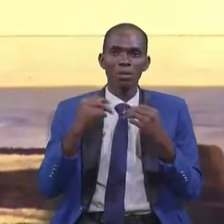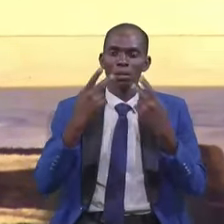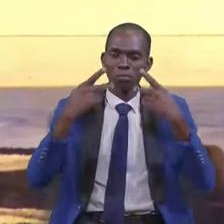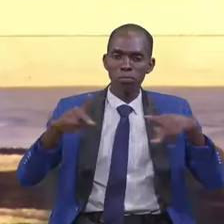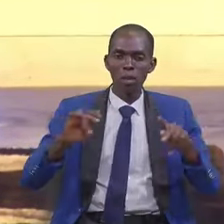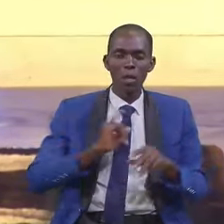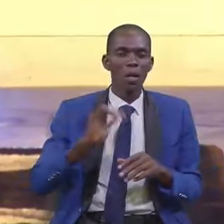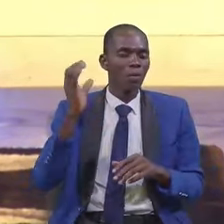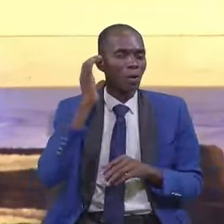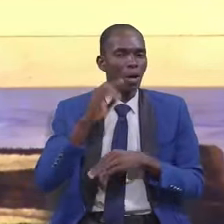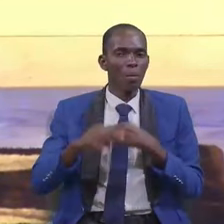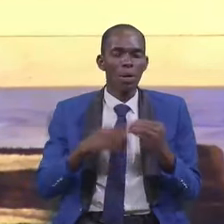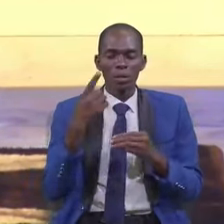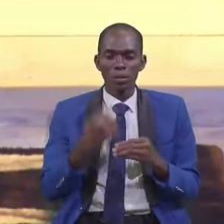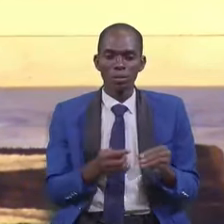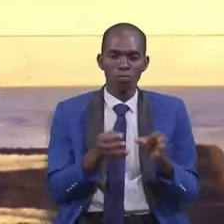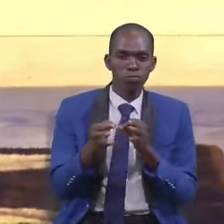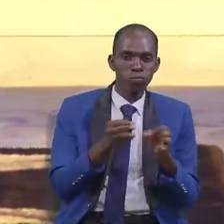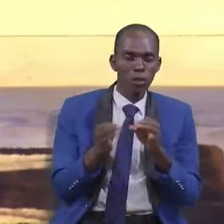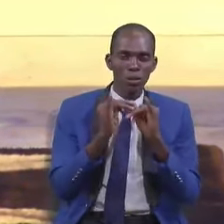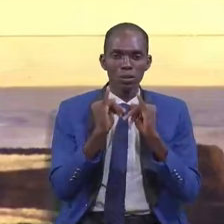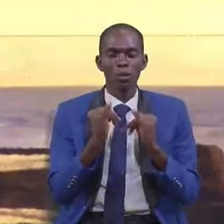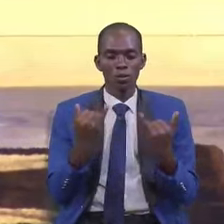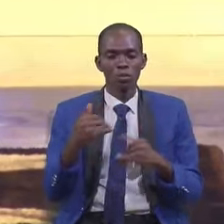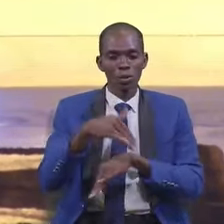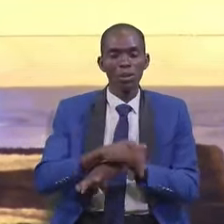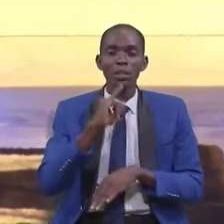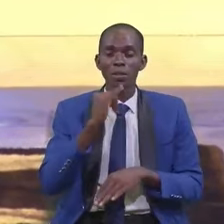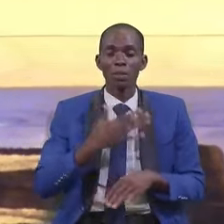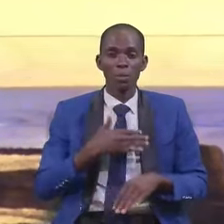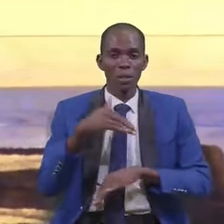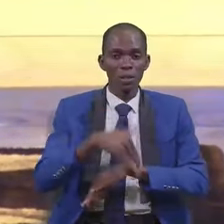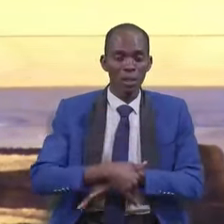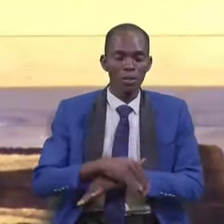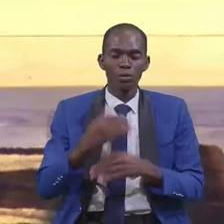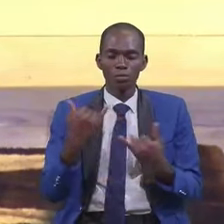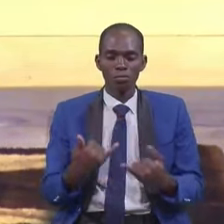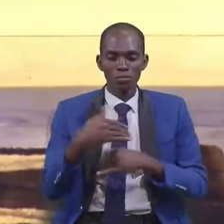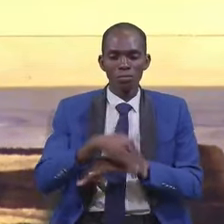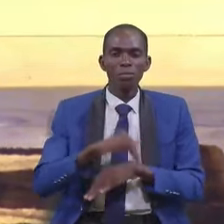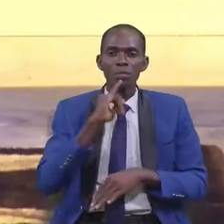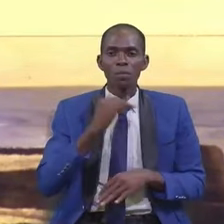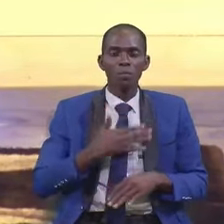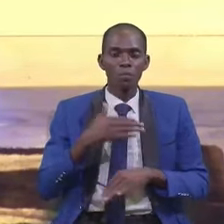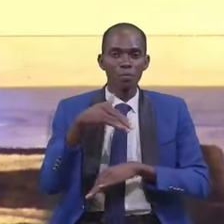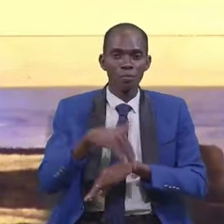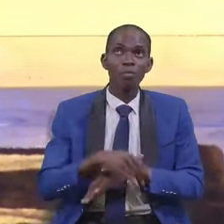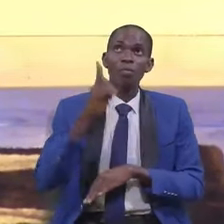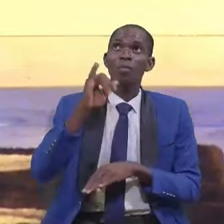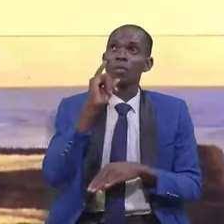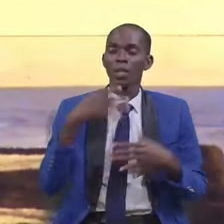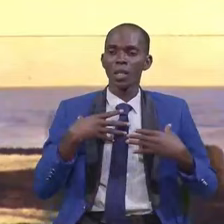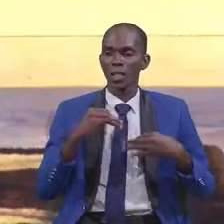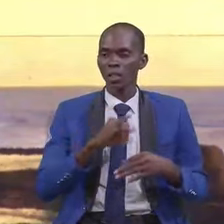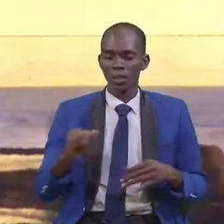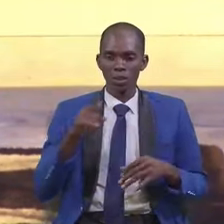de la préservation. Ce soir, c'est ma soirée. Il le fait maintenant. Le Seigneur le fait maintenant. Le